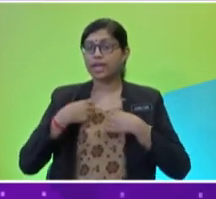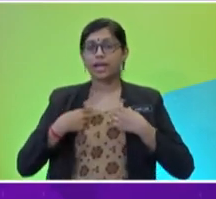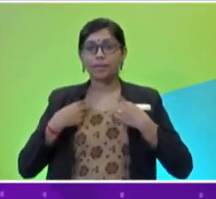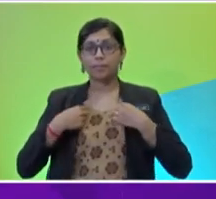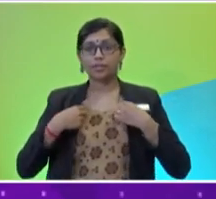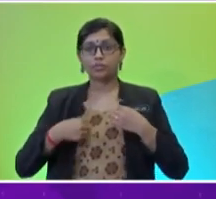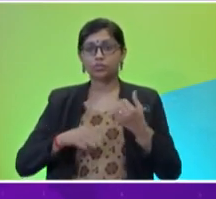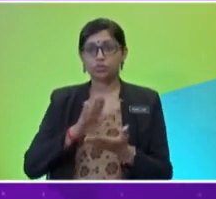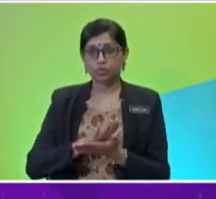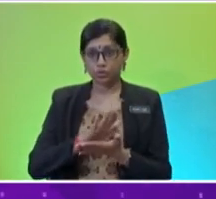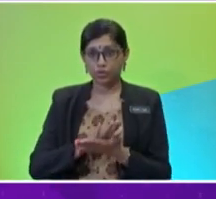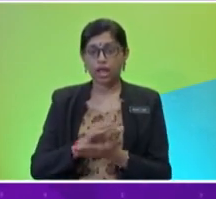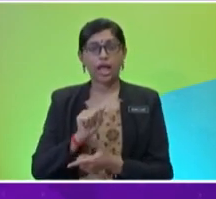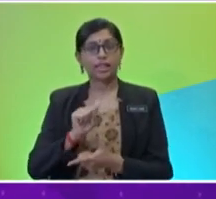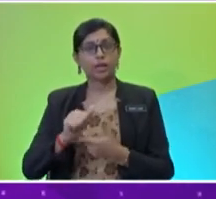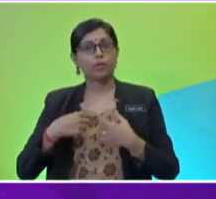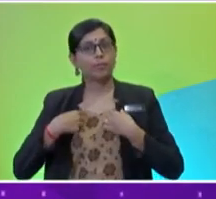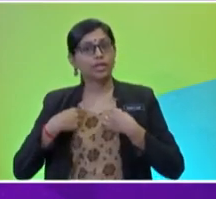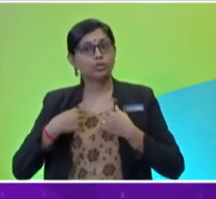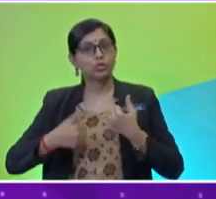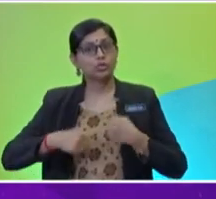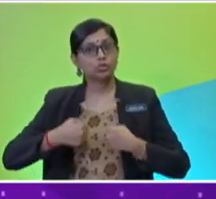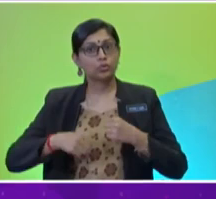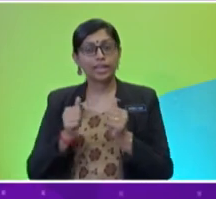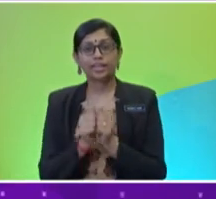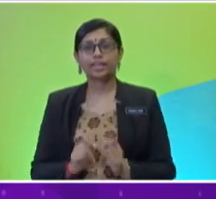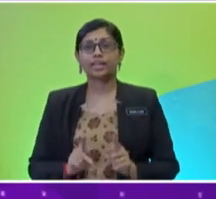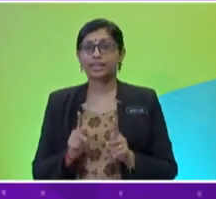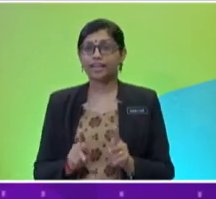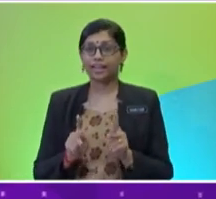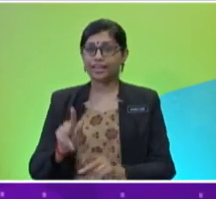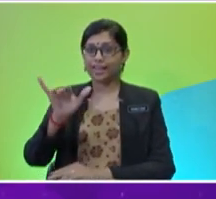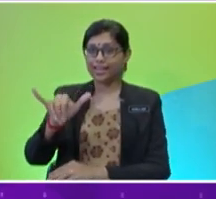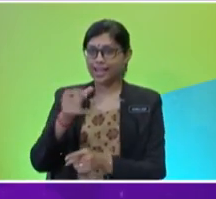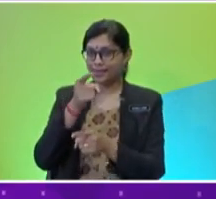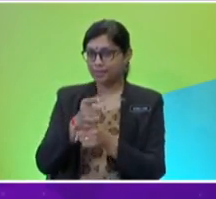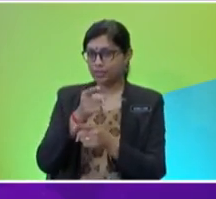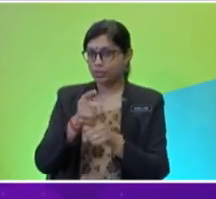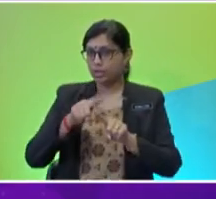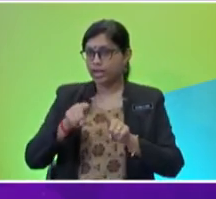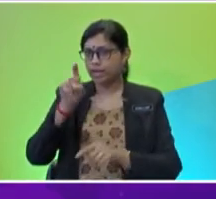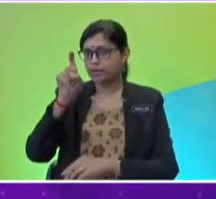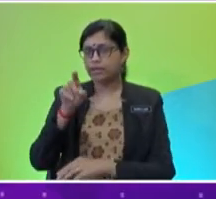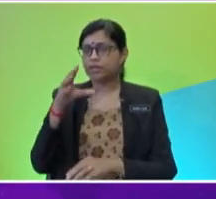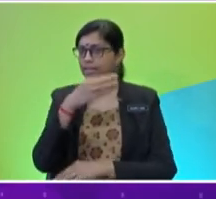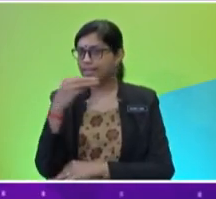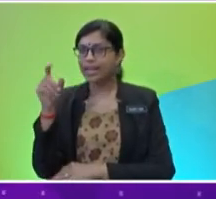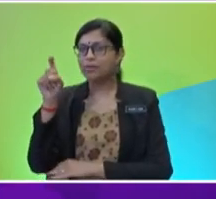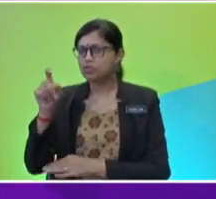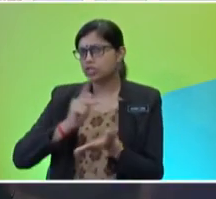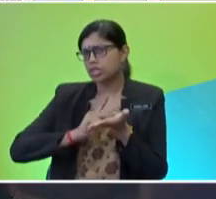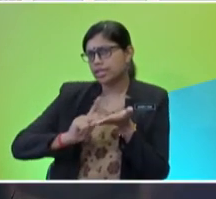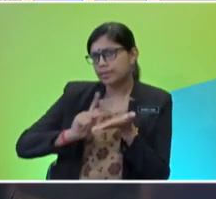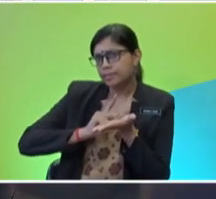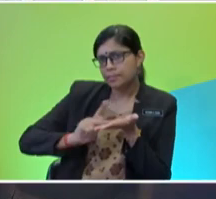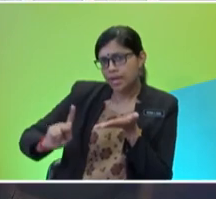pakaian sukan dengan kaedah yang betul dan pasti mesti kelihatan kemas. Sebab nak ke